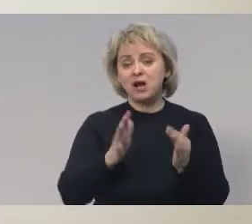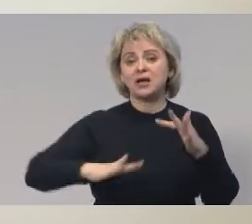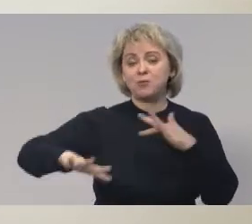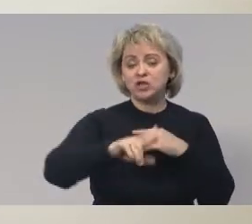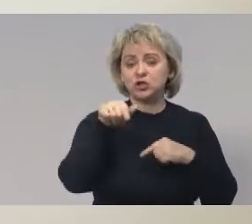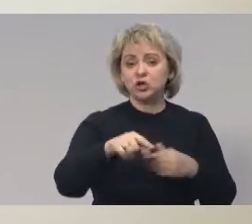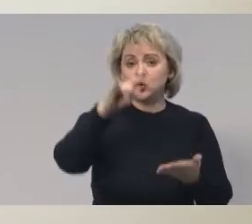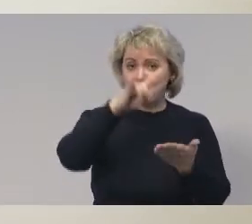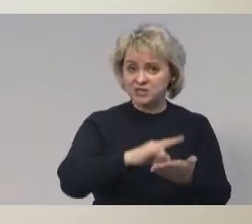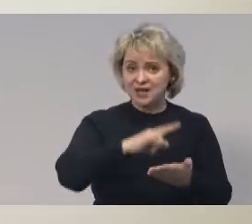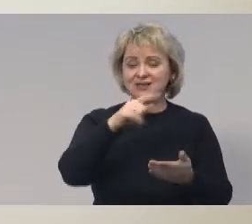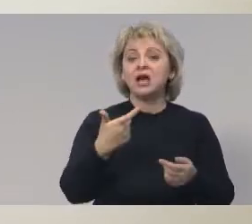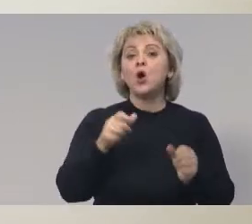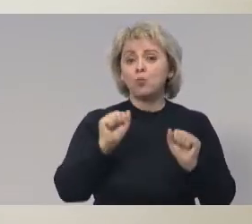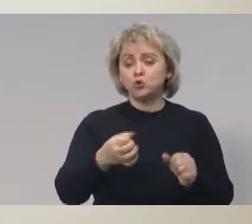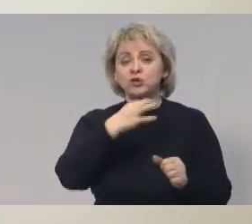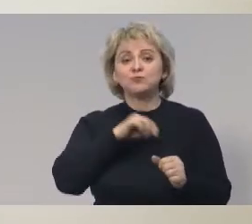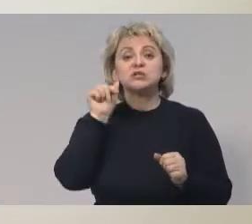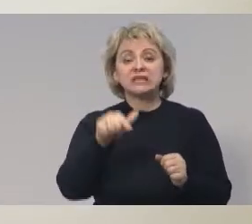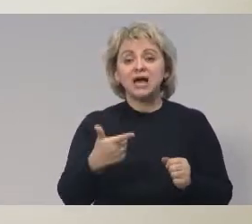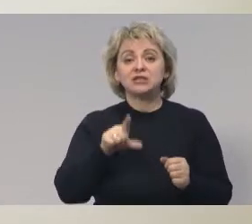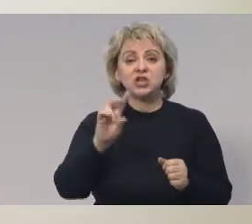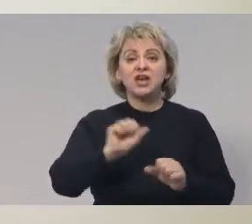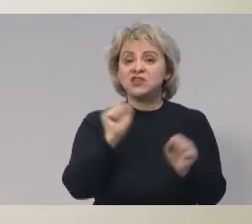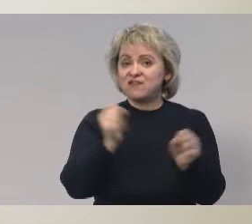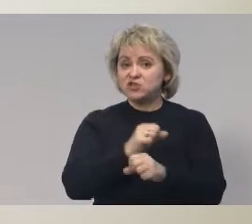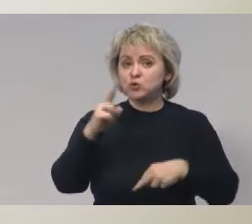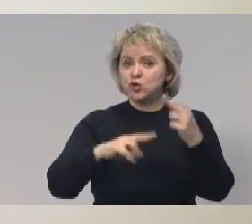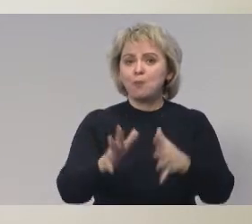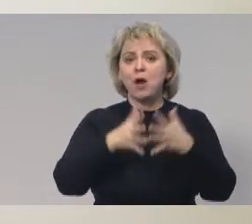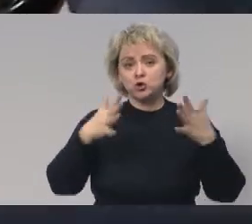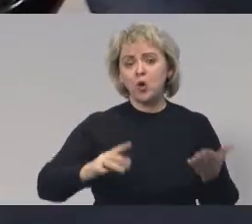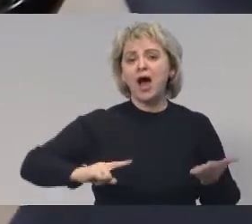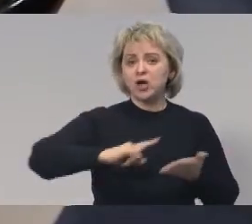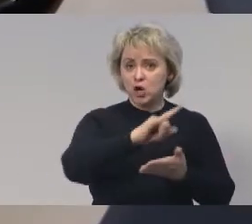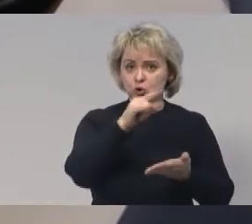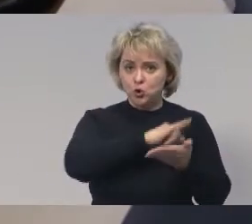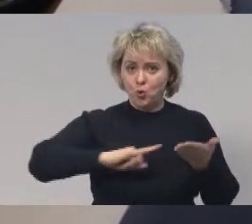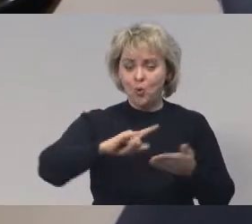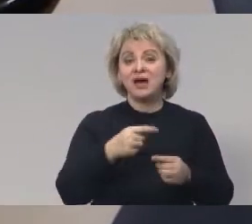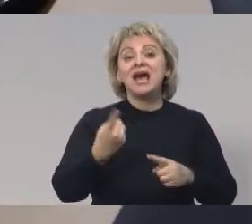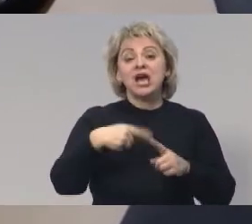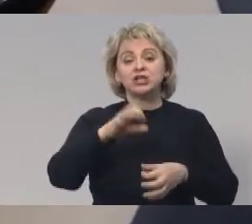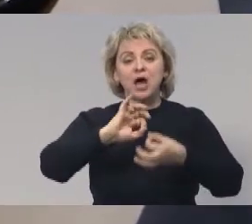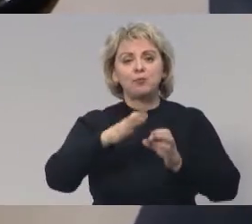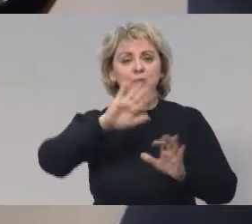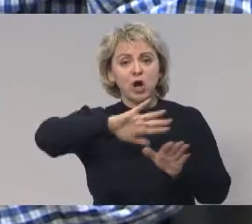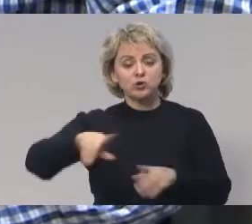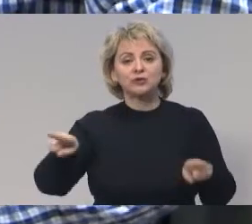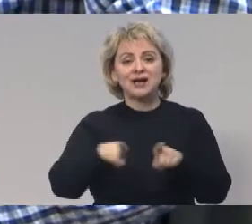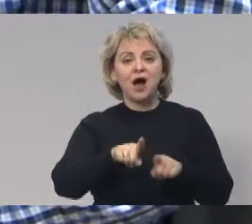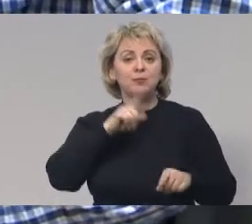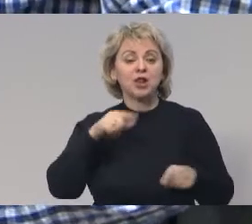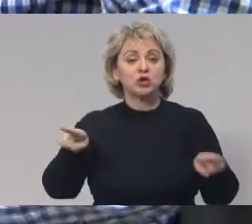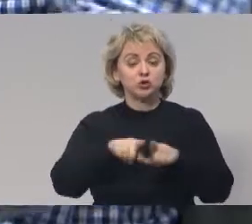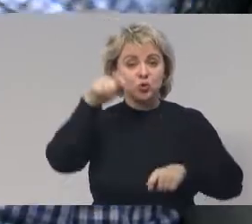посадки. Можно использовать там, где невозможно построить большой аэродром. Финальный тур Олимпиады пройдет как молодежный